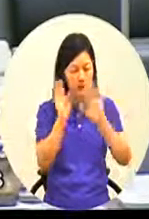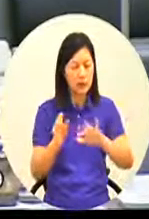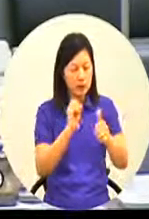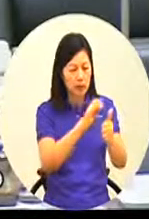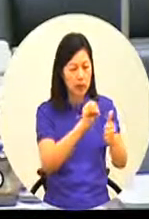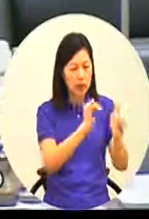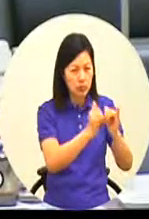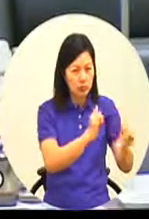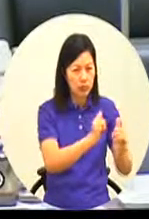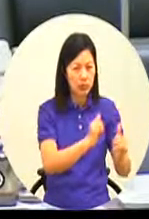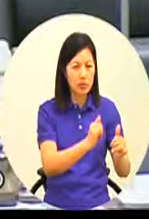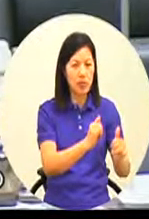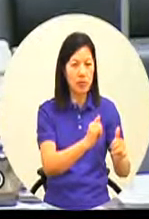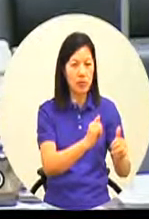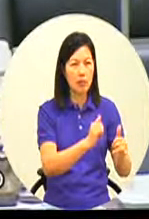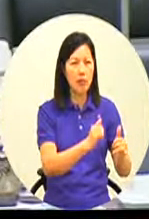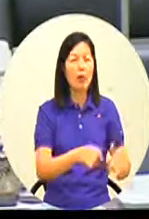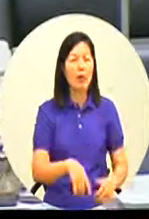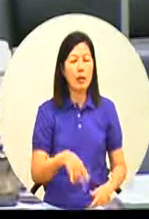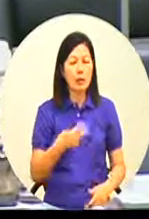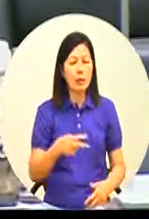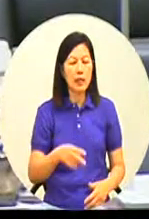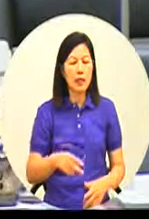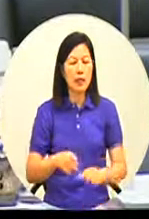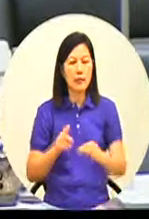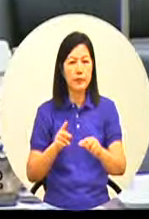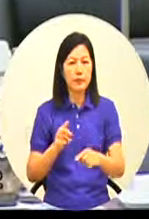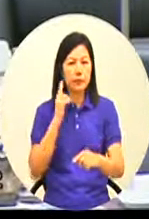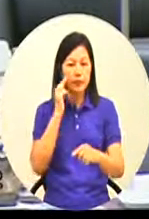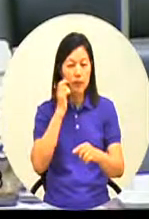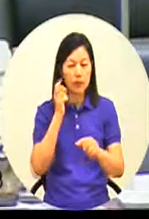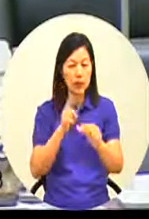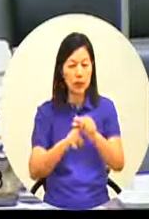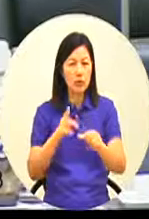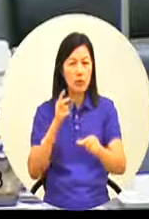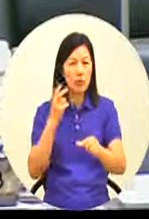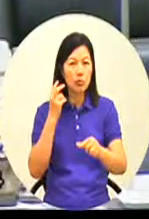我们知道养工处已经跟这个中钢的这个什么石，